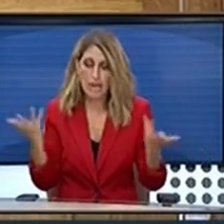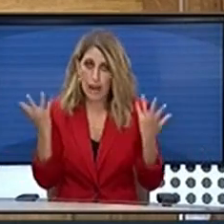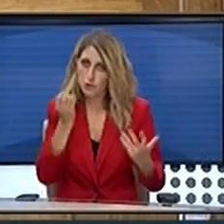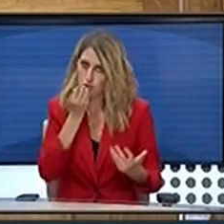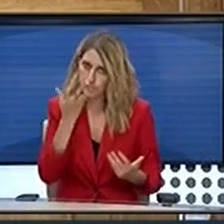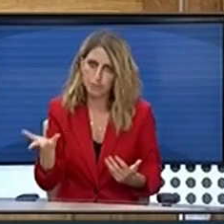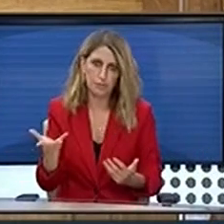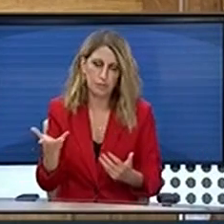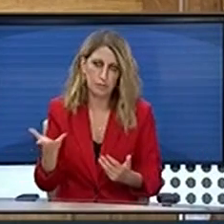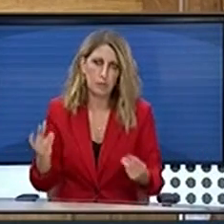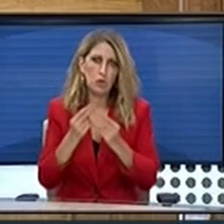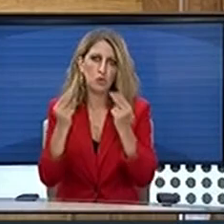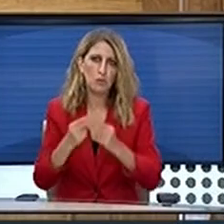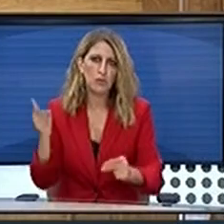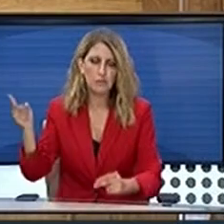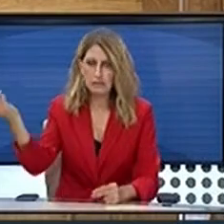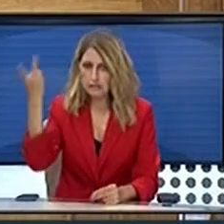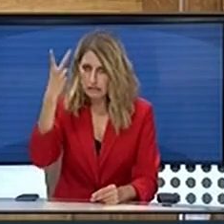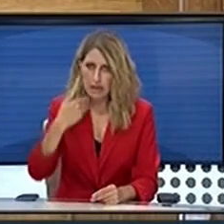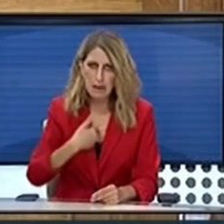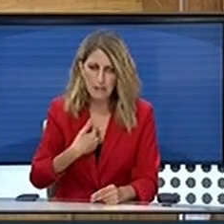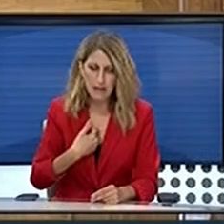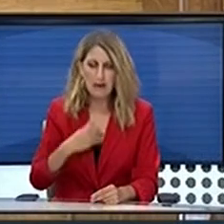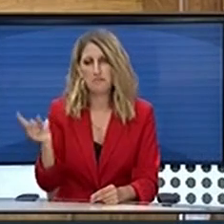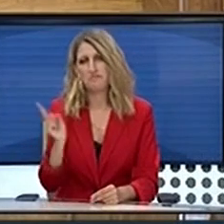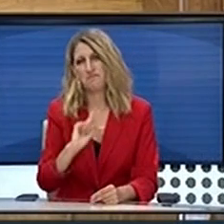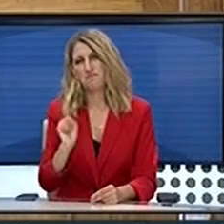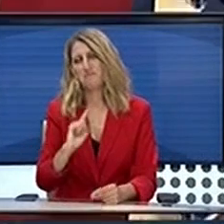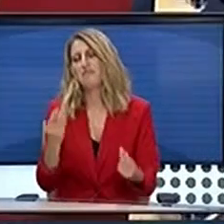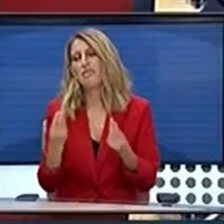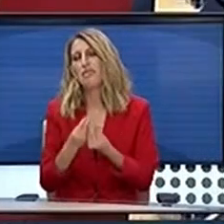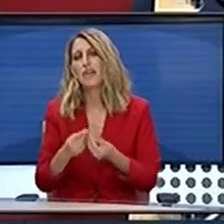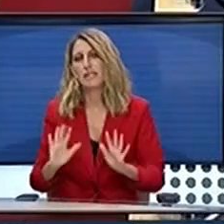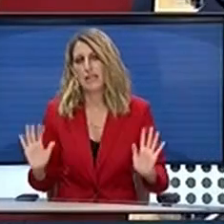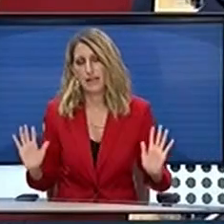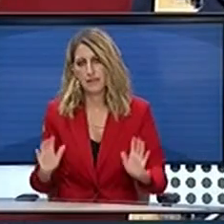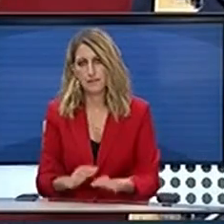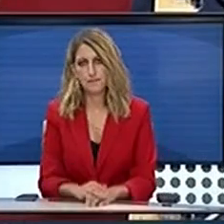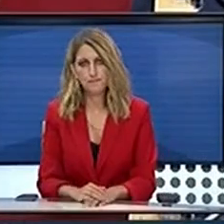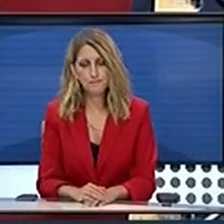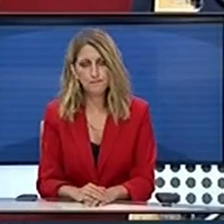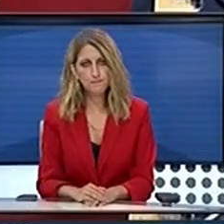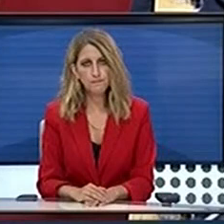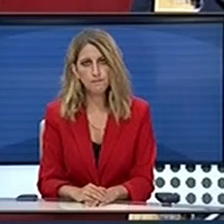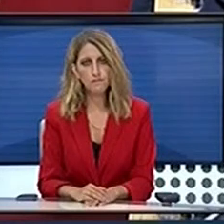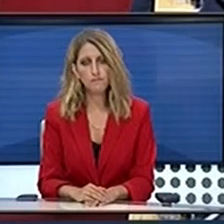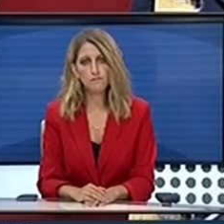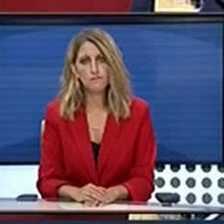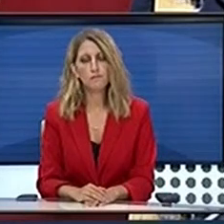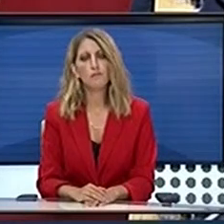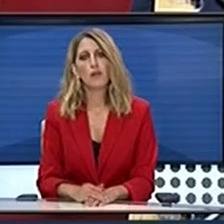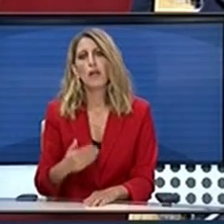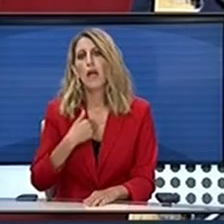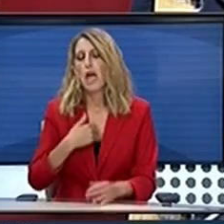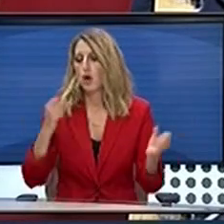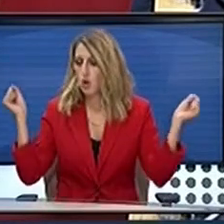Ποιος λοιπόν μιλά για ποιον. Όταν συμφώνησα στη σύγκληση αυτής της ολομέλειας, δεν ήταν συνειδητή